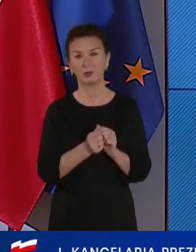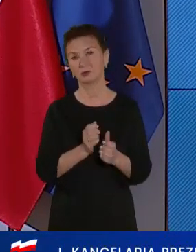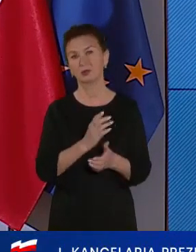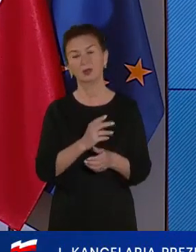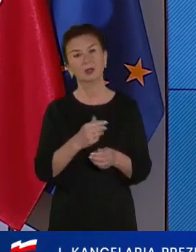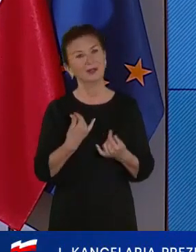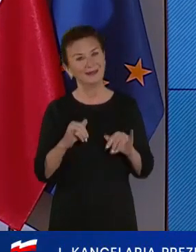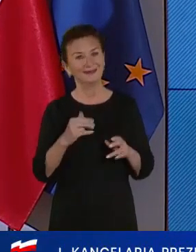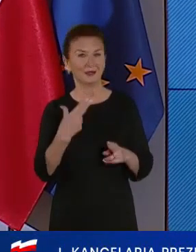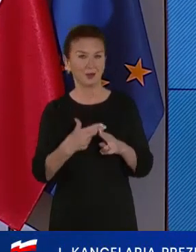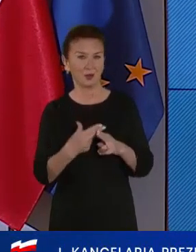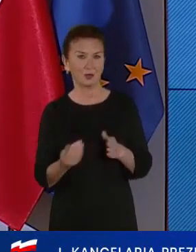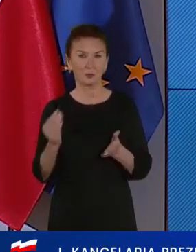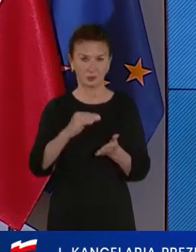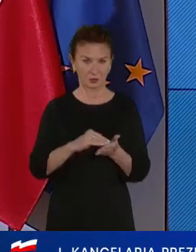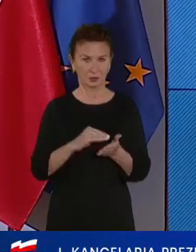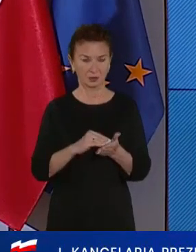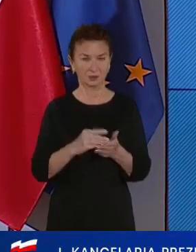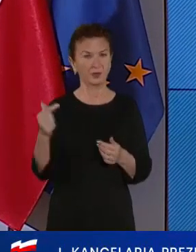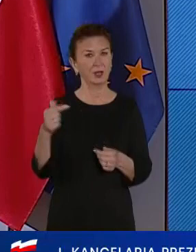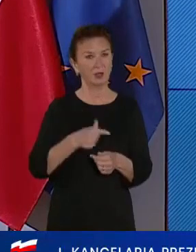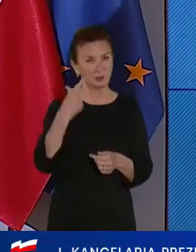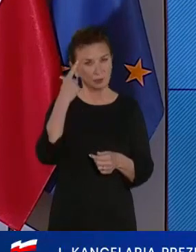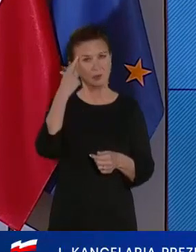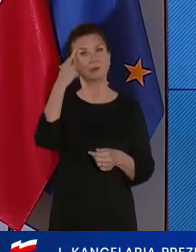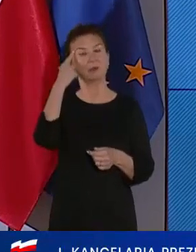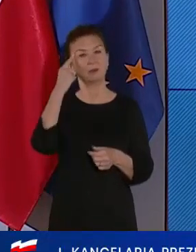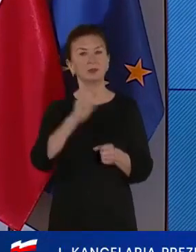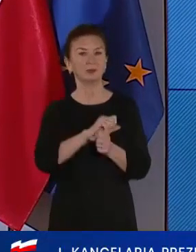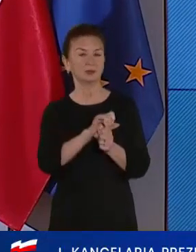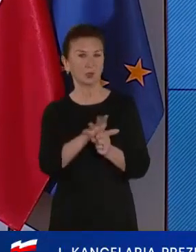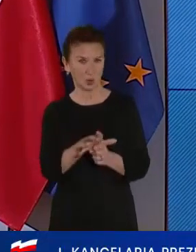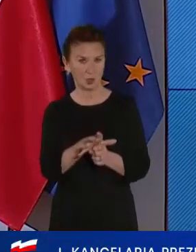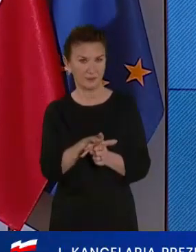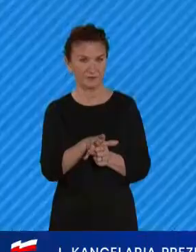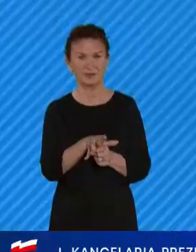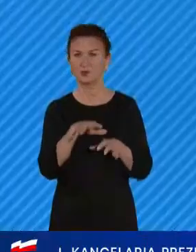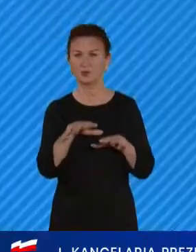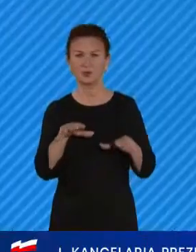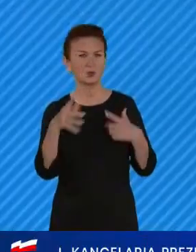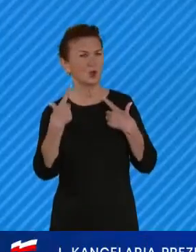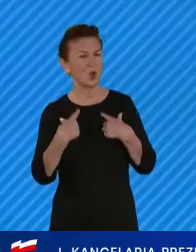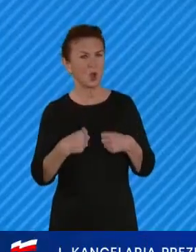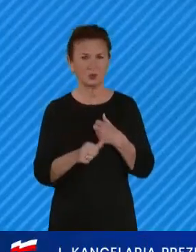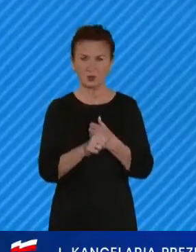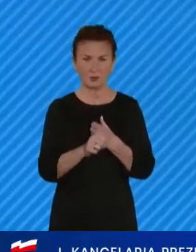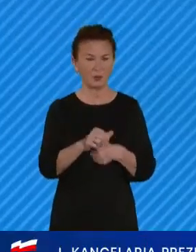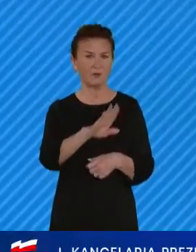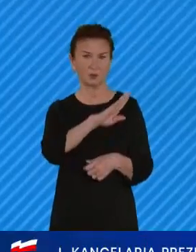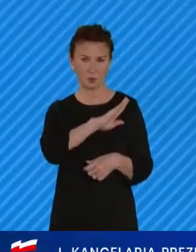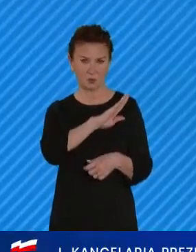jednak również pamiętać, że wirus zbiera swoje śmiertelne żniwo, które zasiał